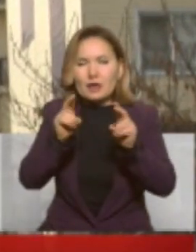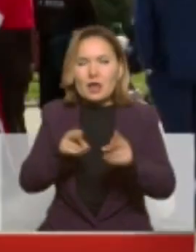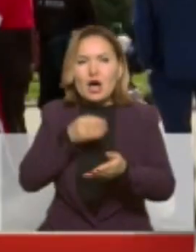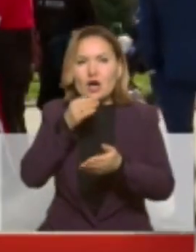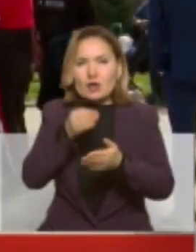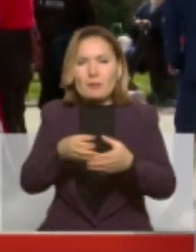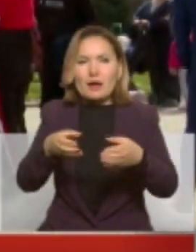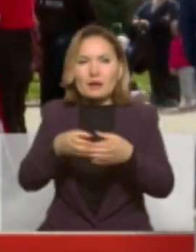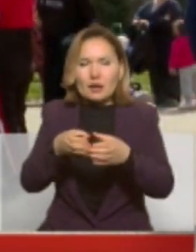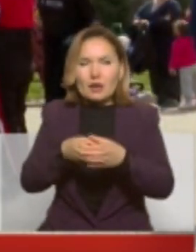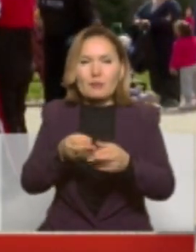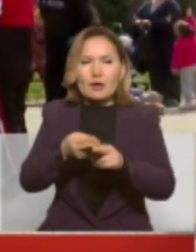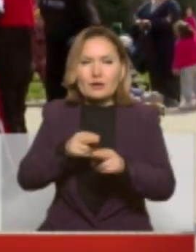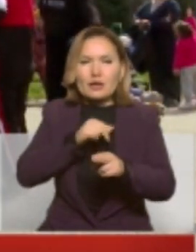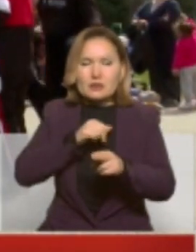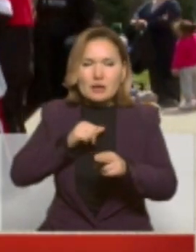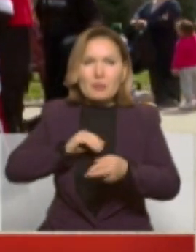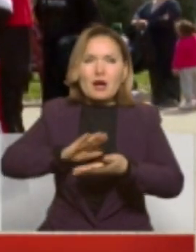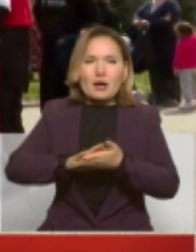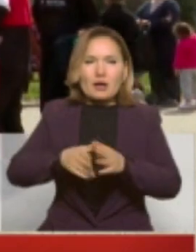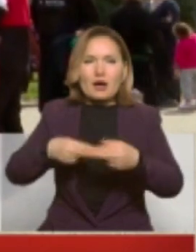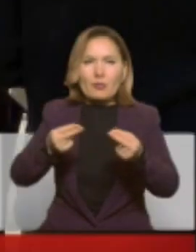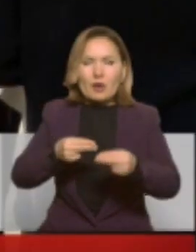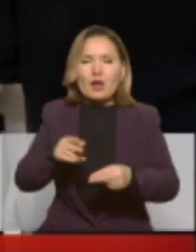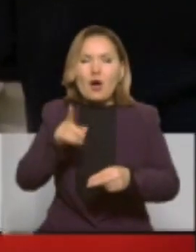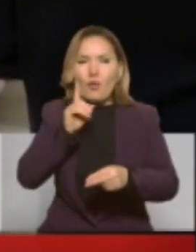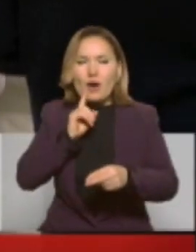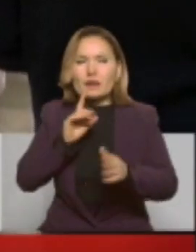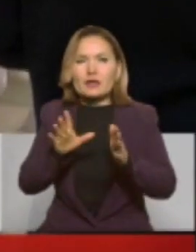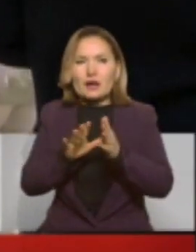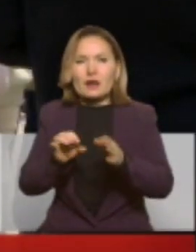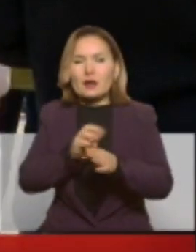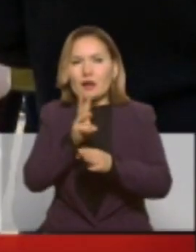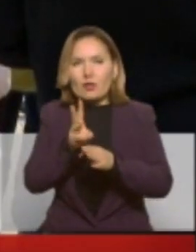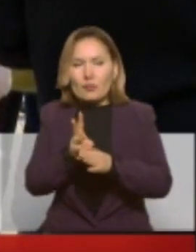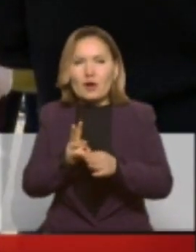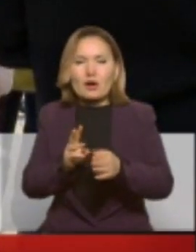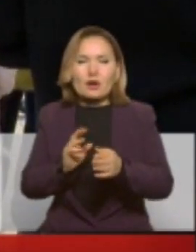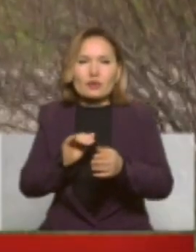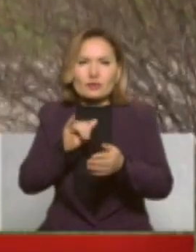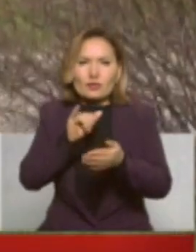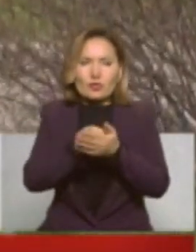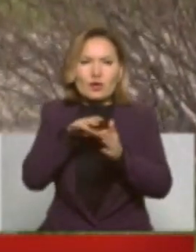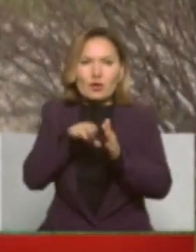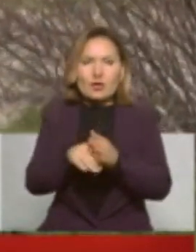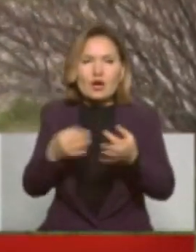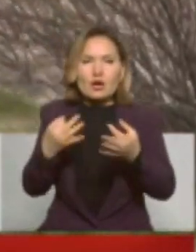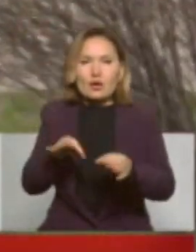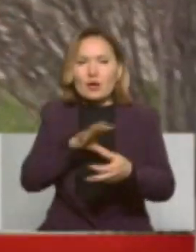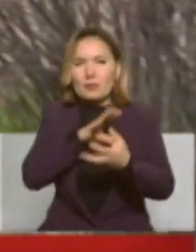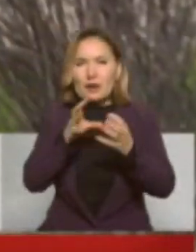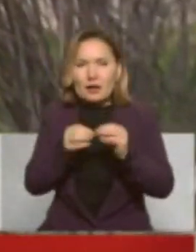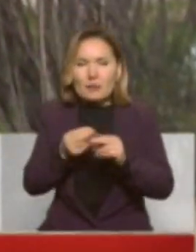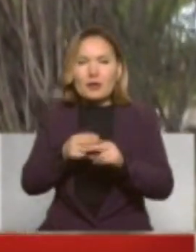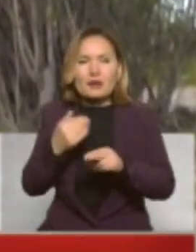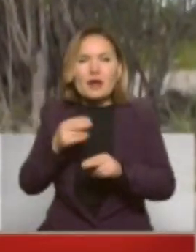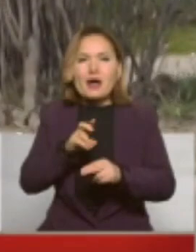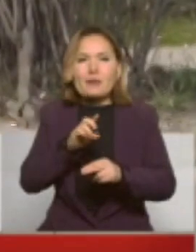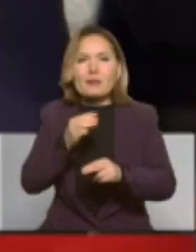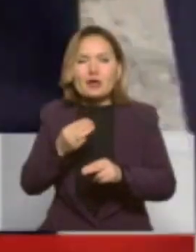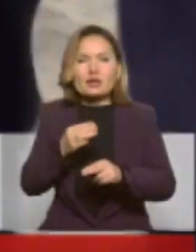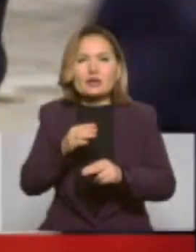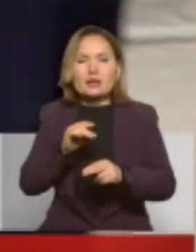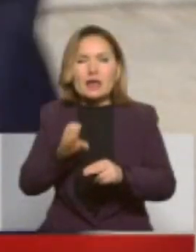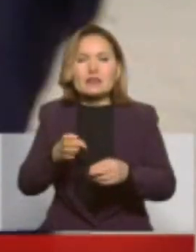жауапты компаниямен өзара келісім жасап, уақытша электр қуатын қосуға рұқсат беріпті. Алайда Биаж